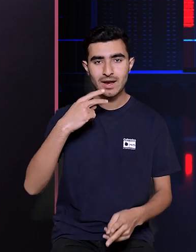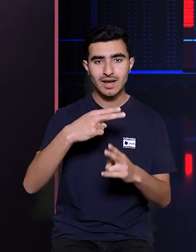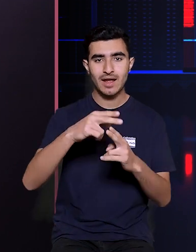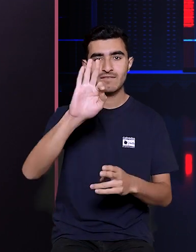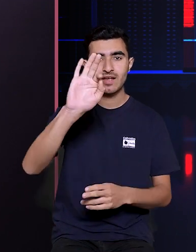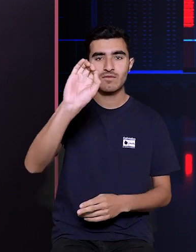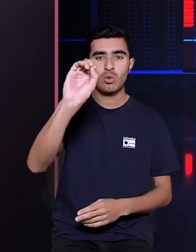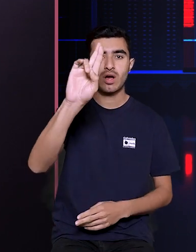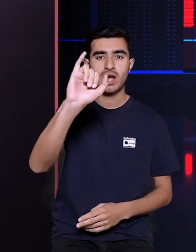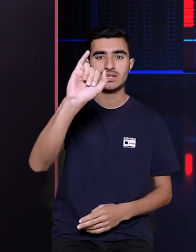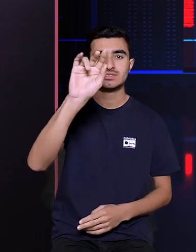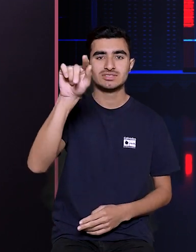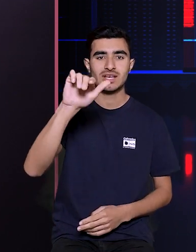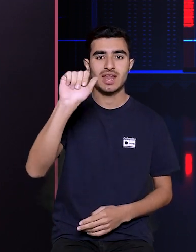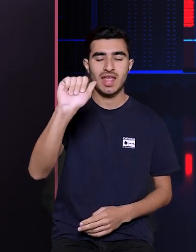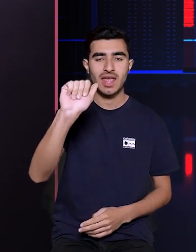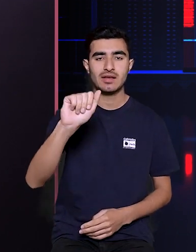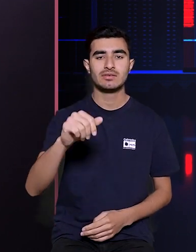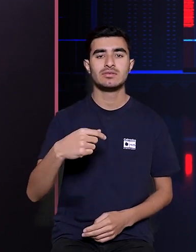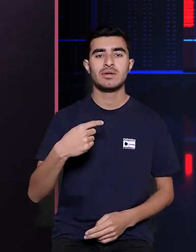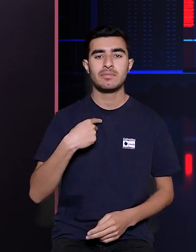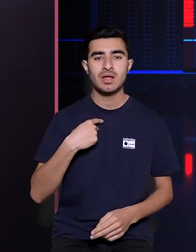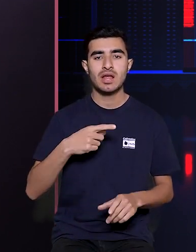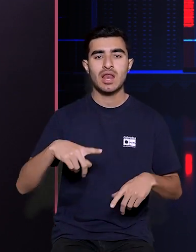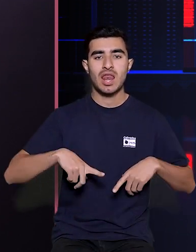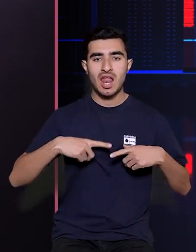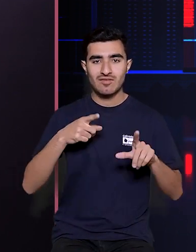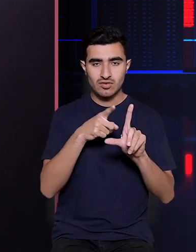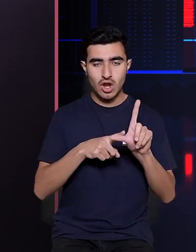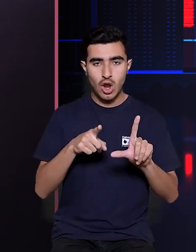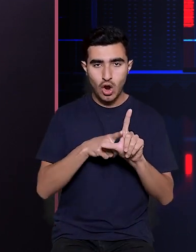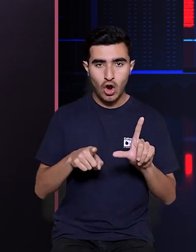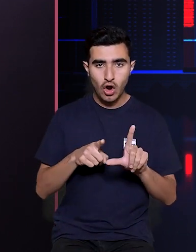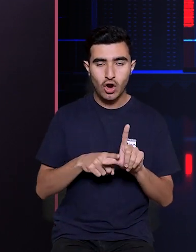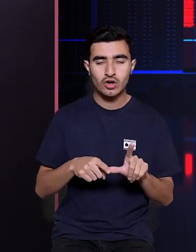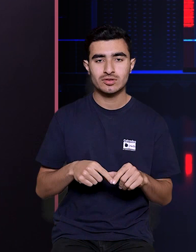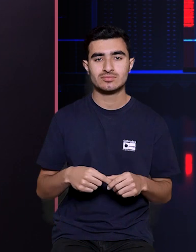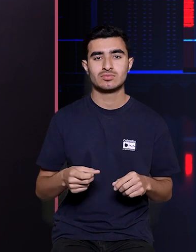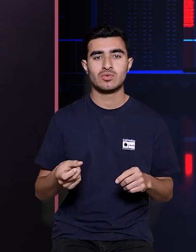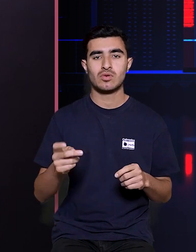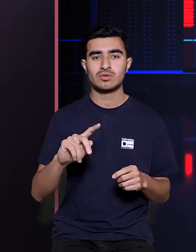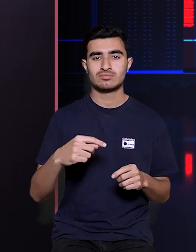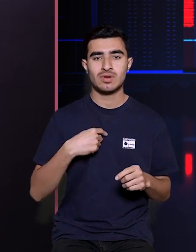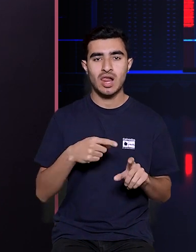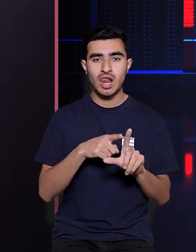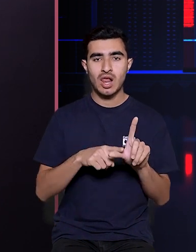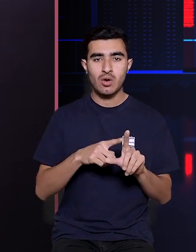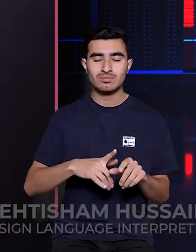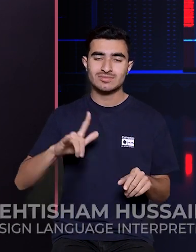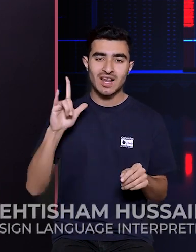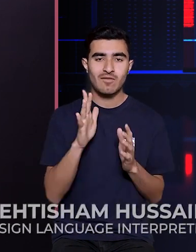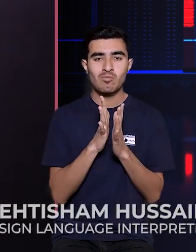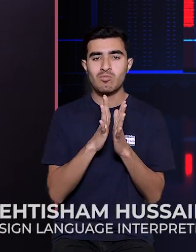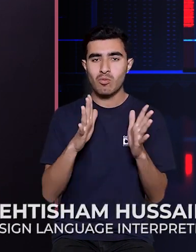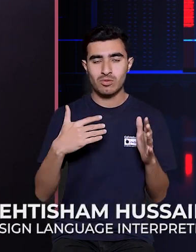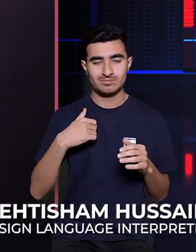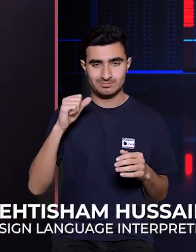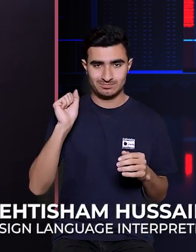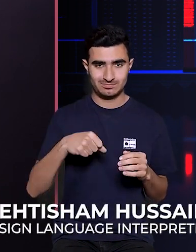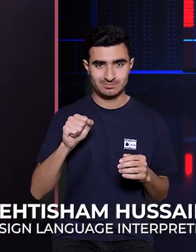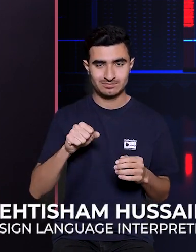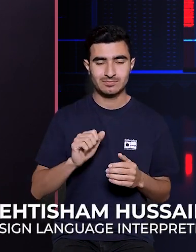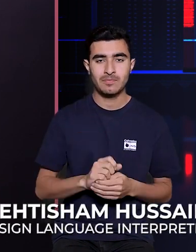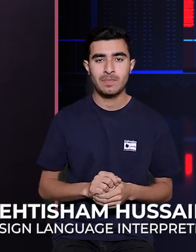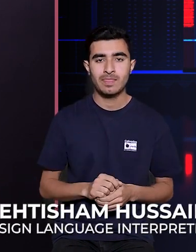मेरा नाम फौजिया अहमद है। मैं लाहौर की रिहायशी हूँ और लाहौर के साथ बेइंतहा प्यार